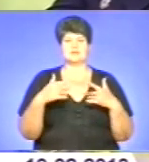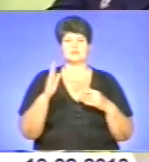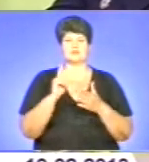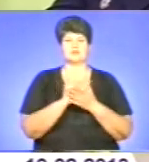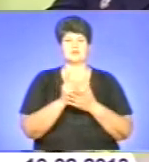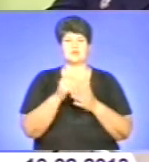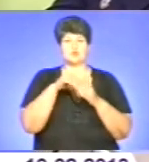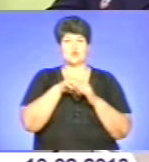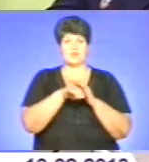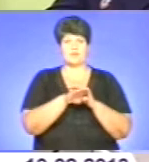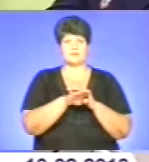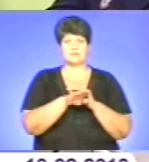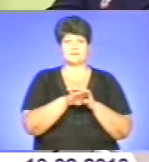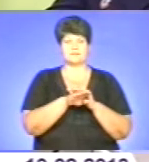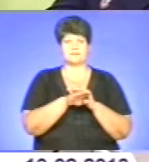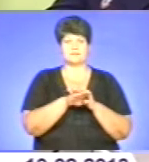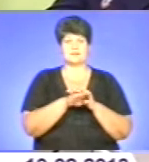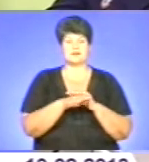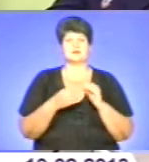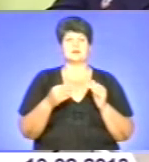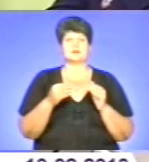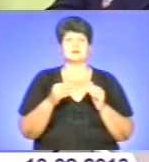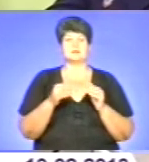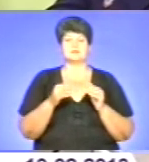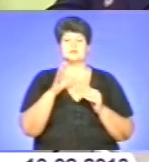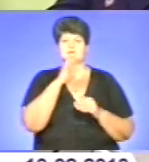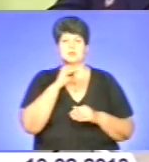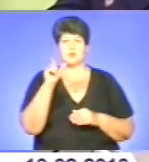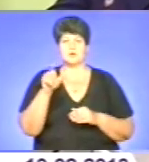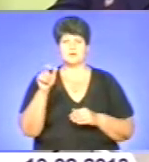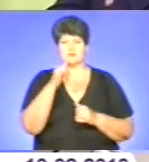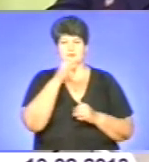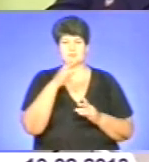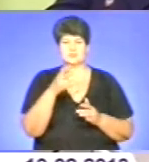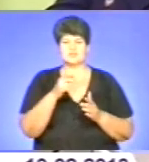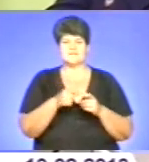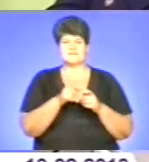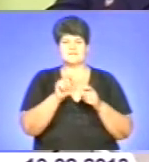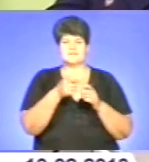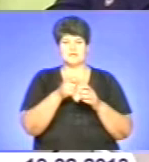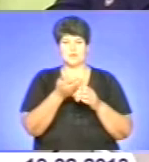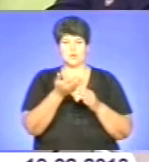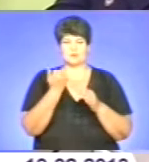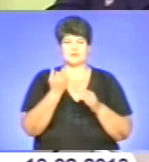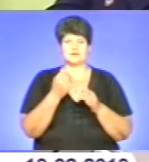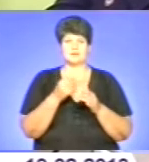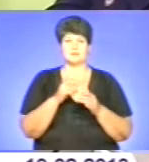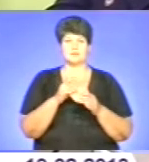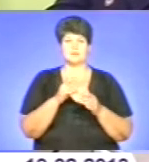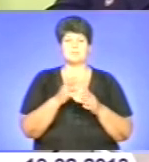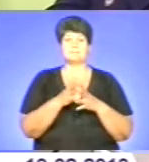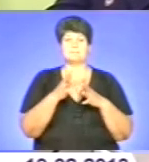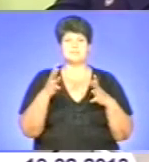схований Угу тобто злодій не міг нема можливості взяти відкрутити паночку яправу бо більшість